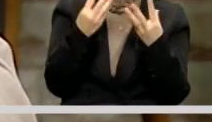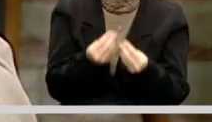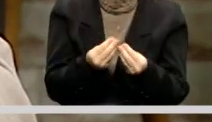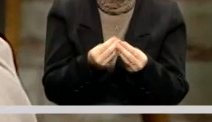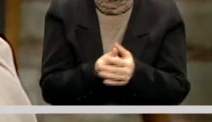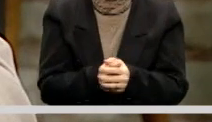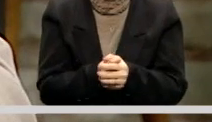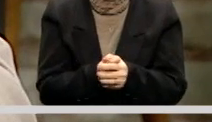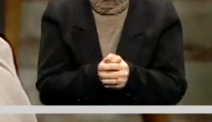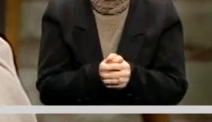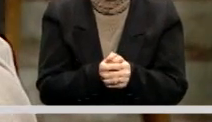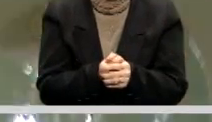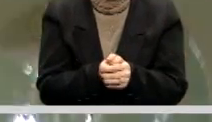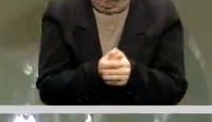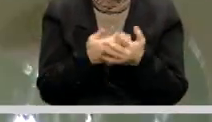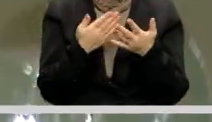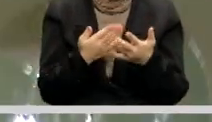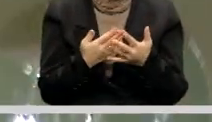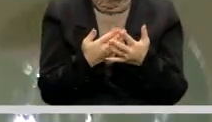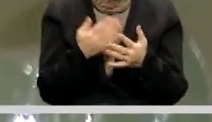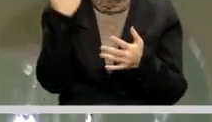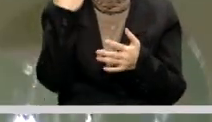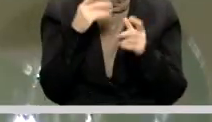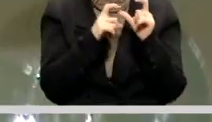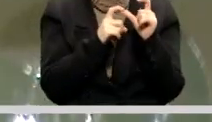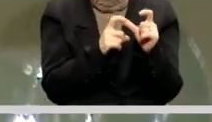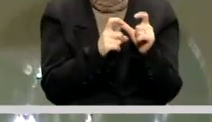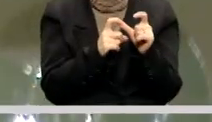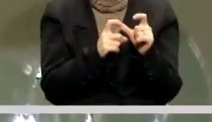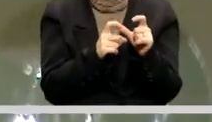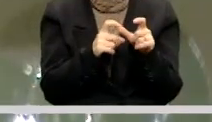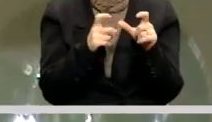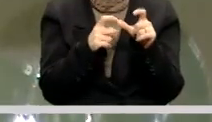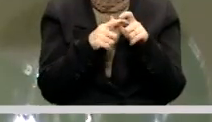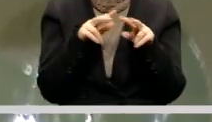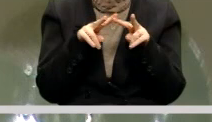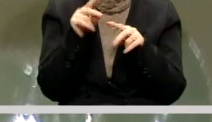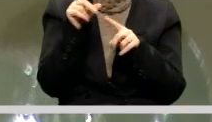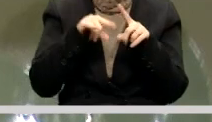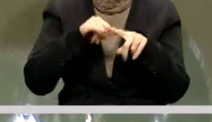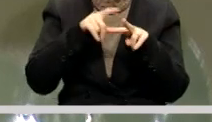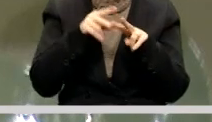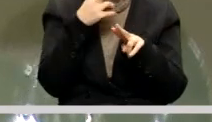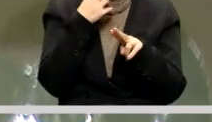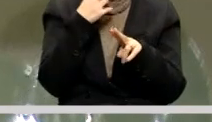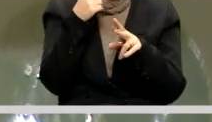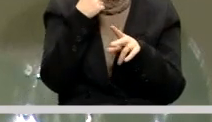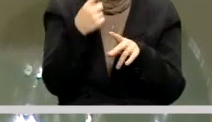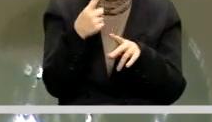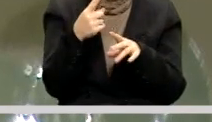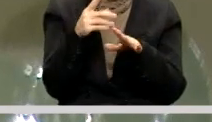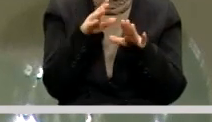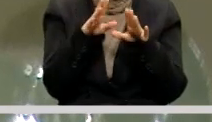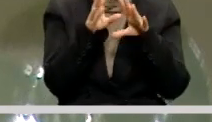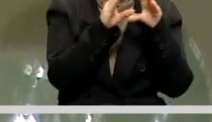daha rahata sevk ediyor. Peki izleyicimiz sormuş, Semiha Hanım demiş ki başımı yastığa koyduğum gibi uyuyorum ama